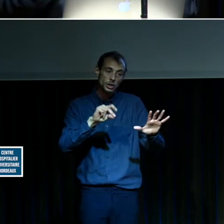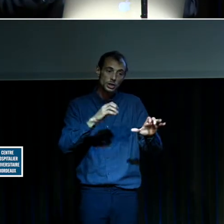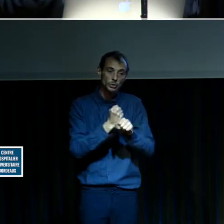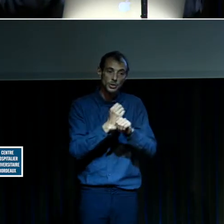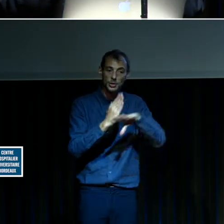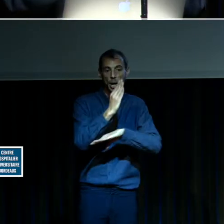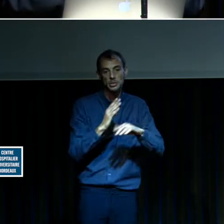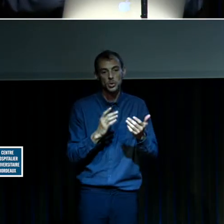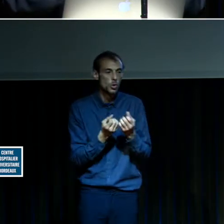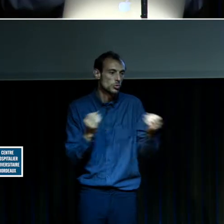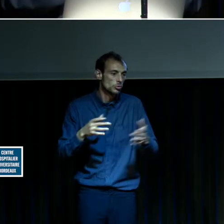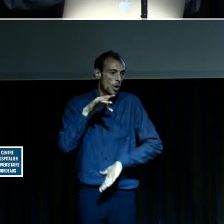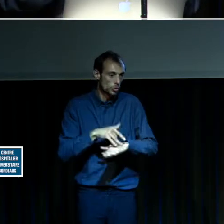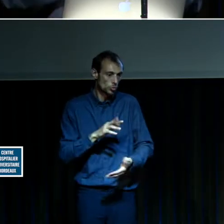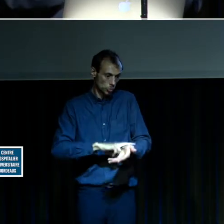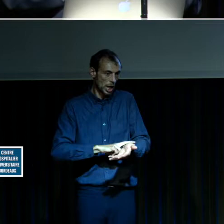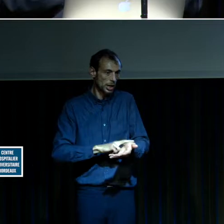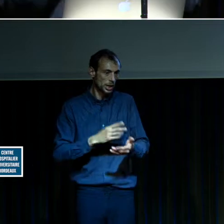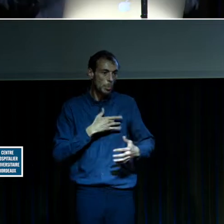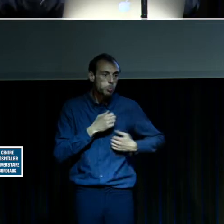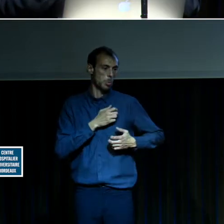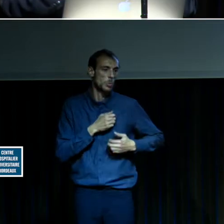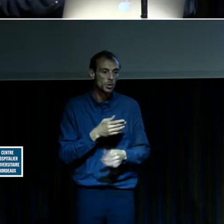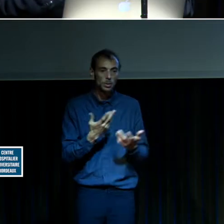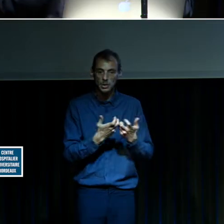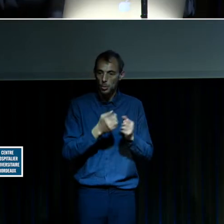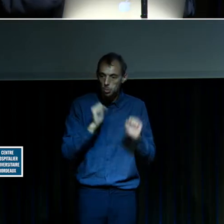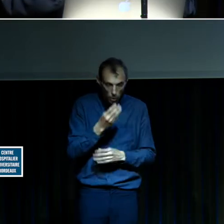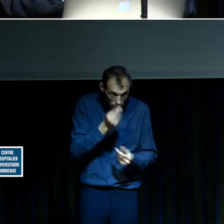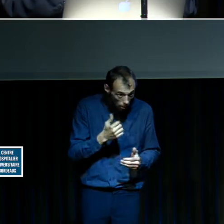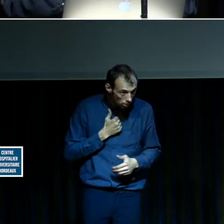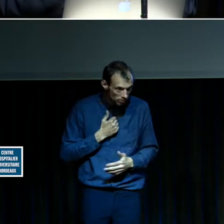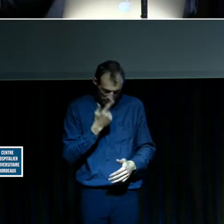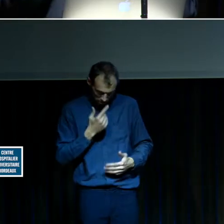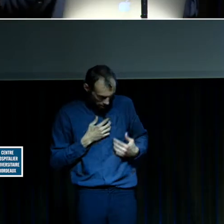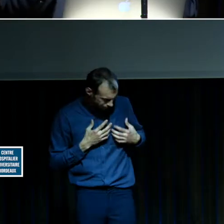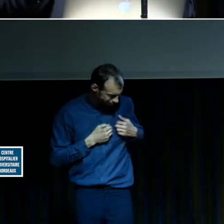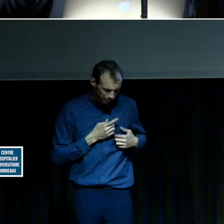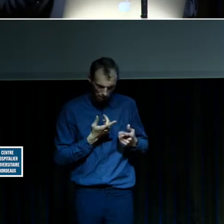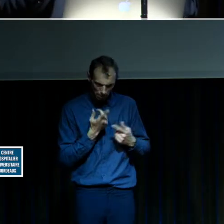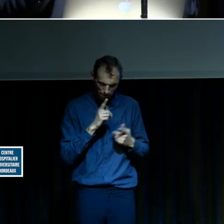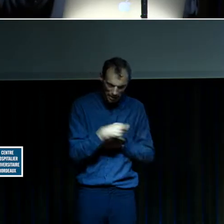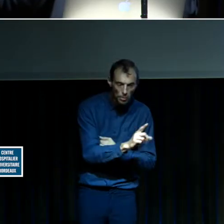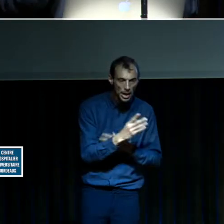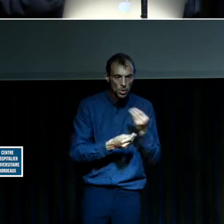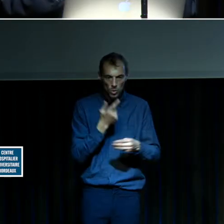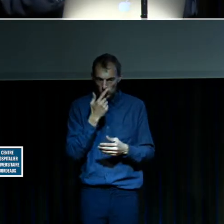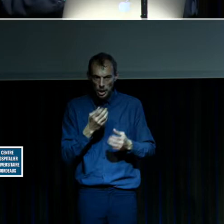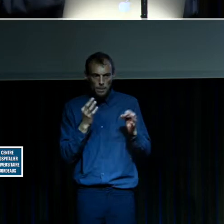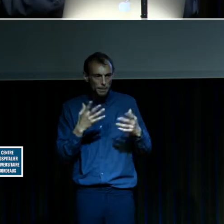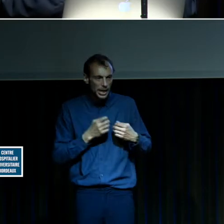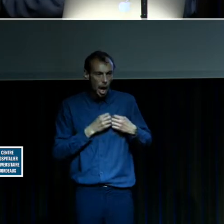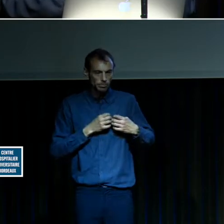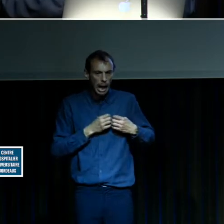gens ressent l'arythmie, ressent des palpitations ou un essoufflement. Et l'autre moitié ne ressent rien du tout. Donc on peut avoir le